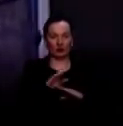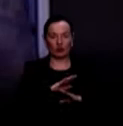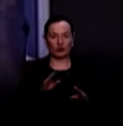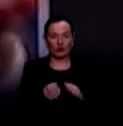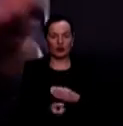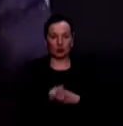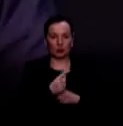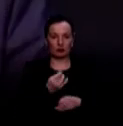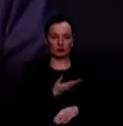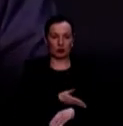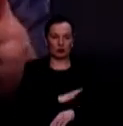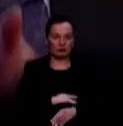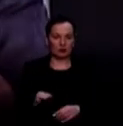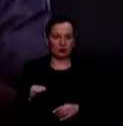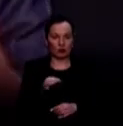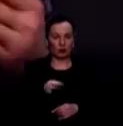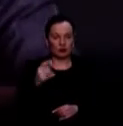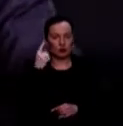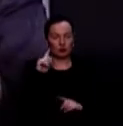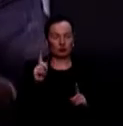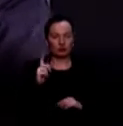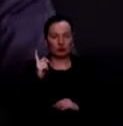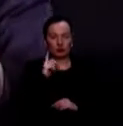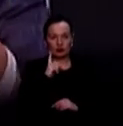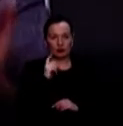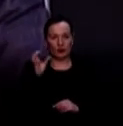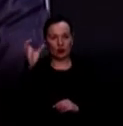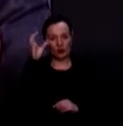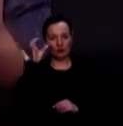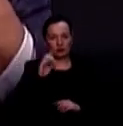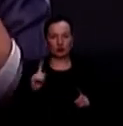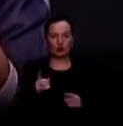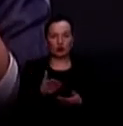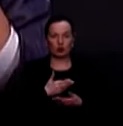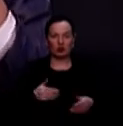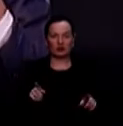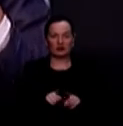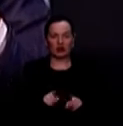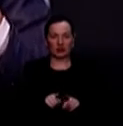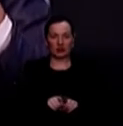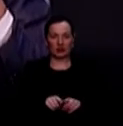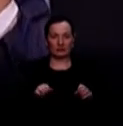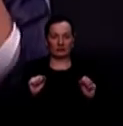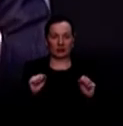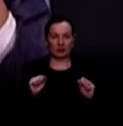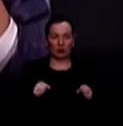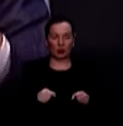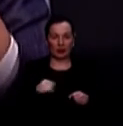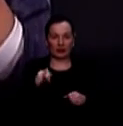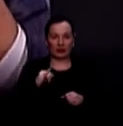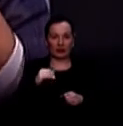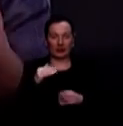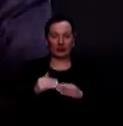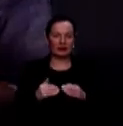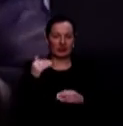щоб це, я думаю, мене почули науковці, щоб ми все-таки могли і в наступних стратегіях